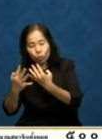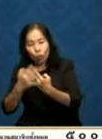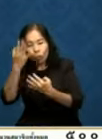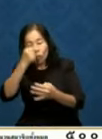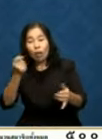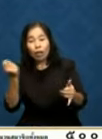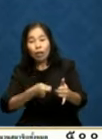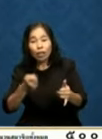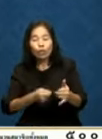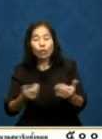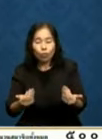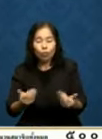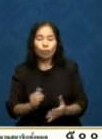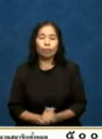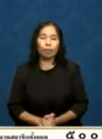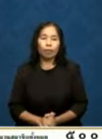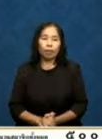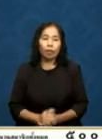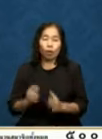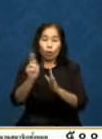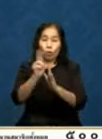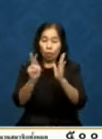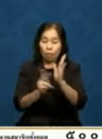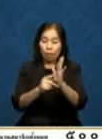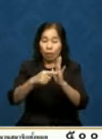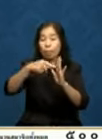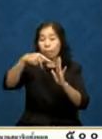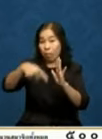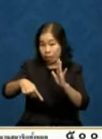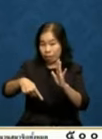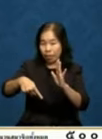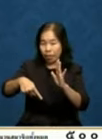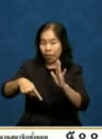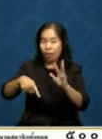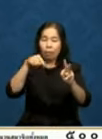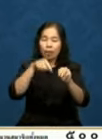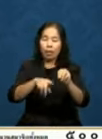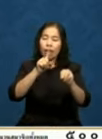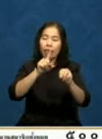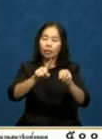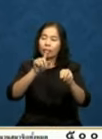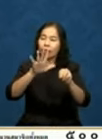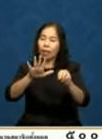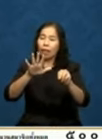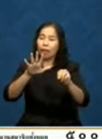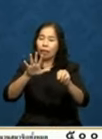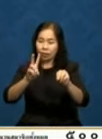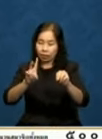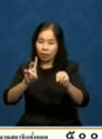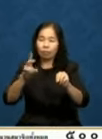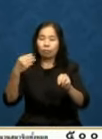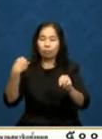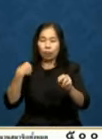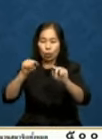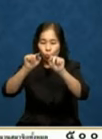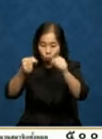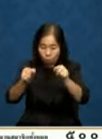ท่านประธานครับประมวลกฎหมายแพ่งและพาณิชย์มาตรา1567มีอยู่